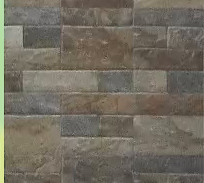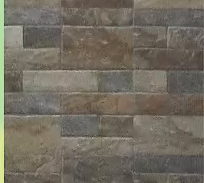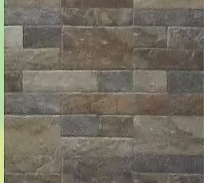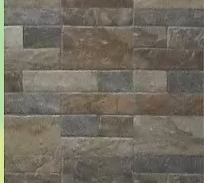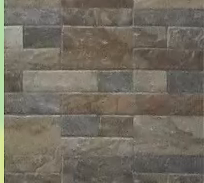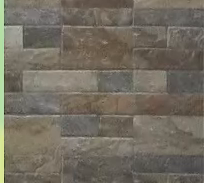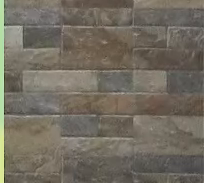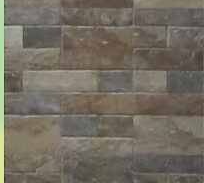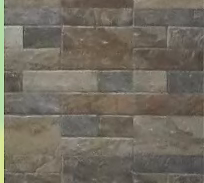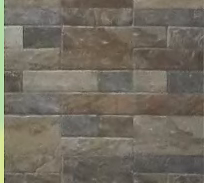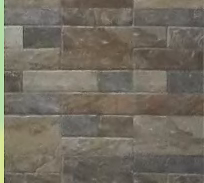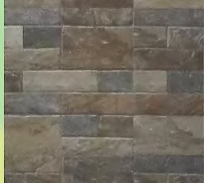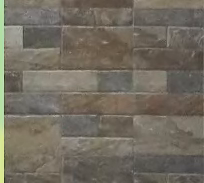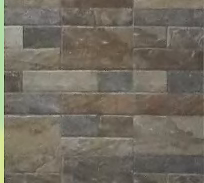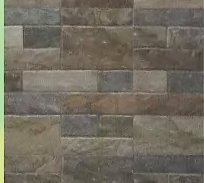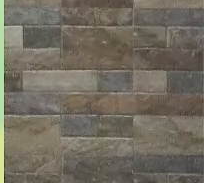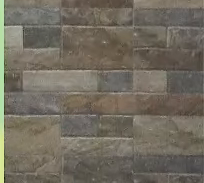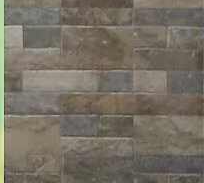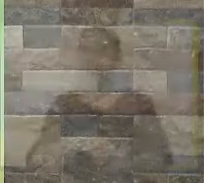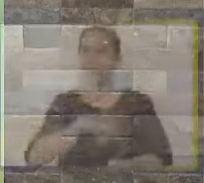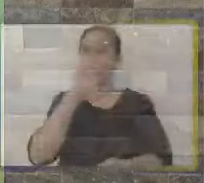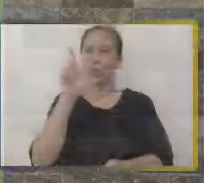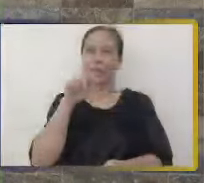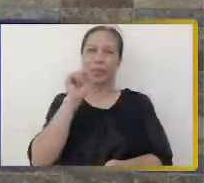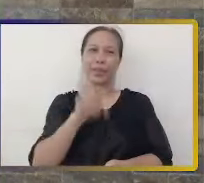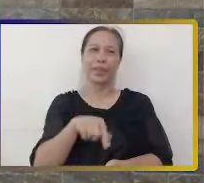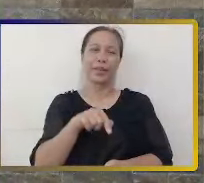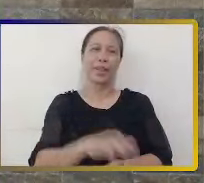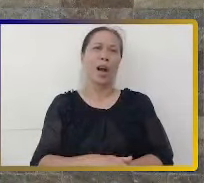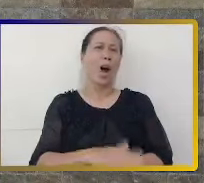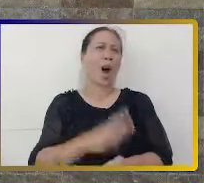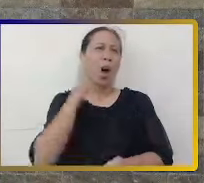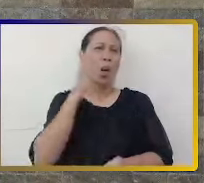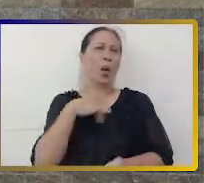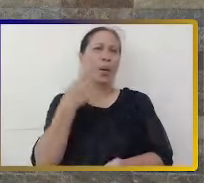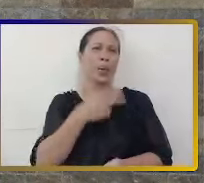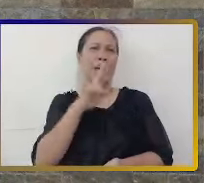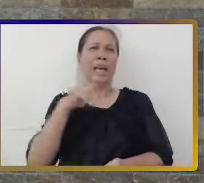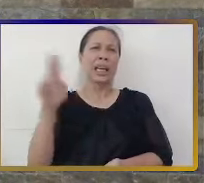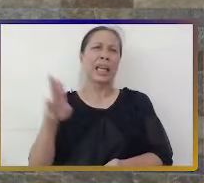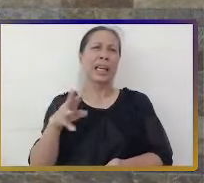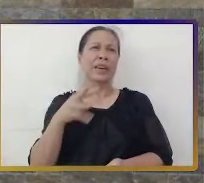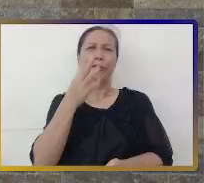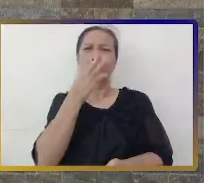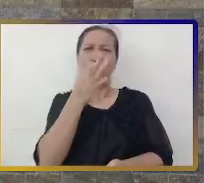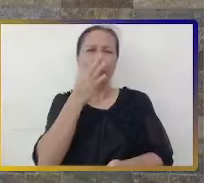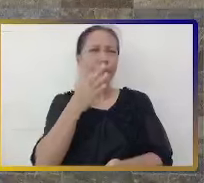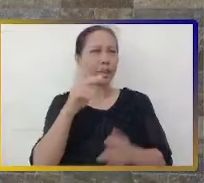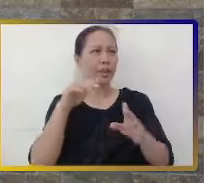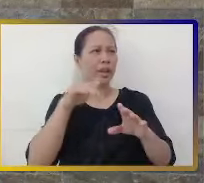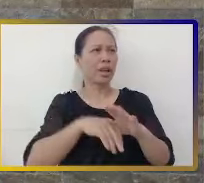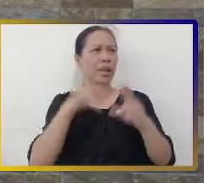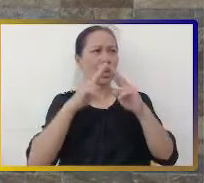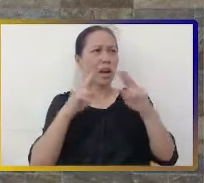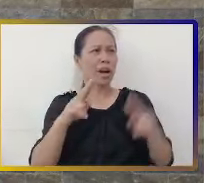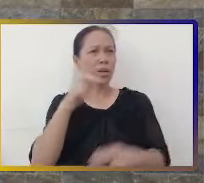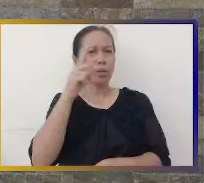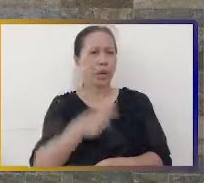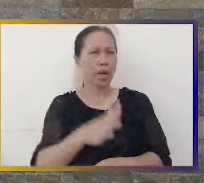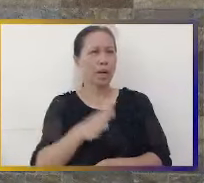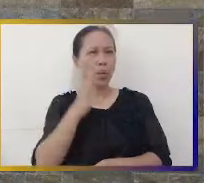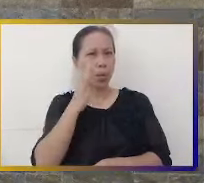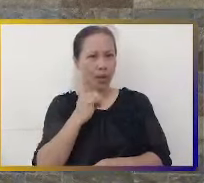God That's a question Bakit kailangan ng meet Bakit kailangan ng pagkain sa house of God kasi mga